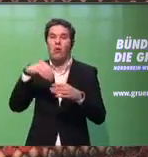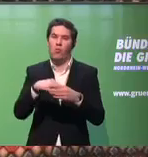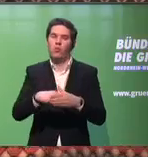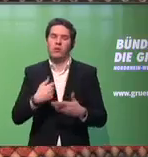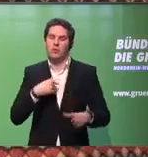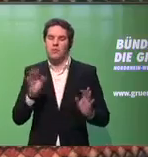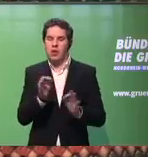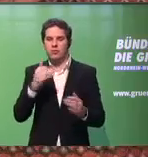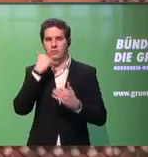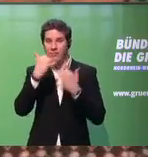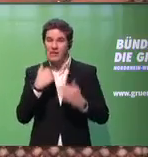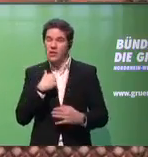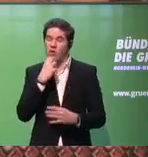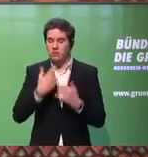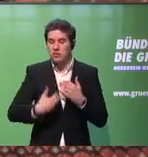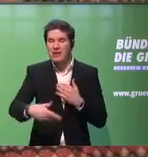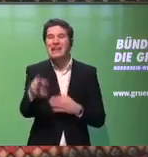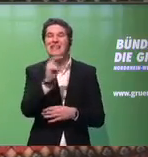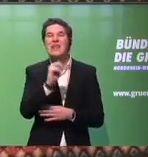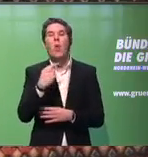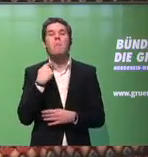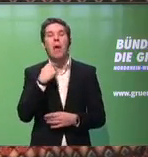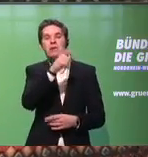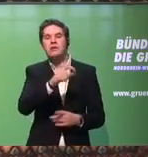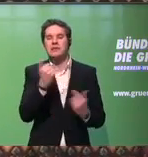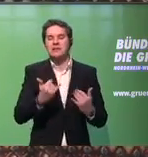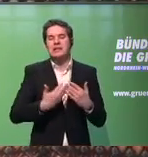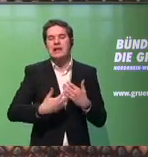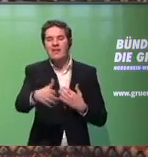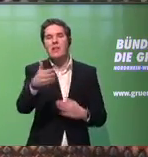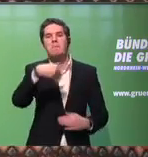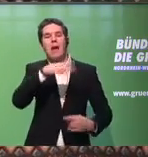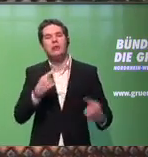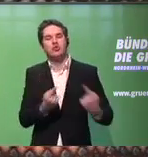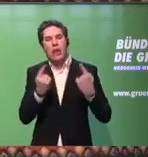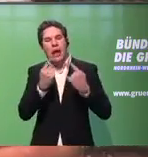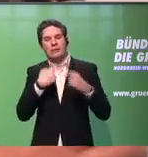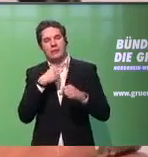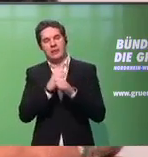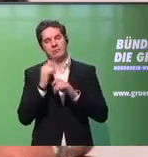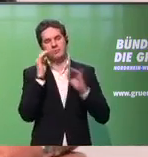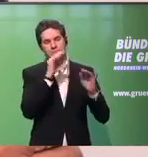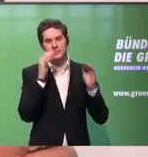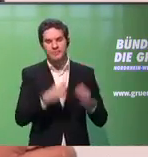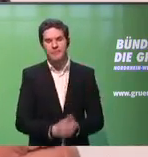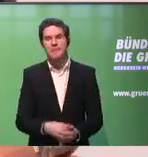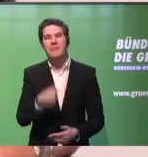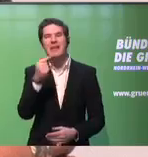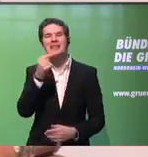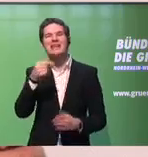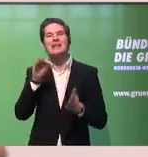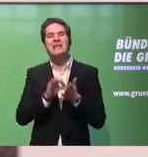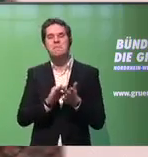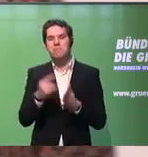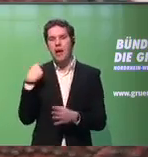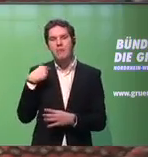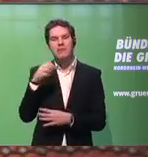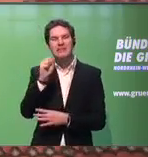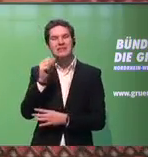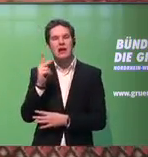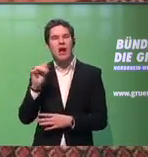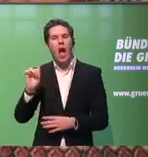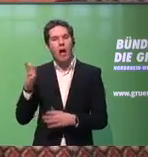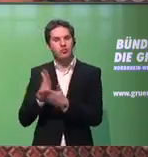Nico Pech sich in den nächsten Wochen weiter mit mir streitet. Zu TTIP hat Ska einiges angesprochen. Ich